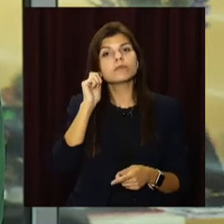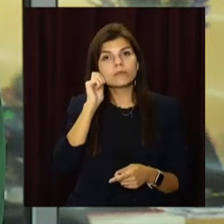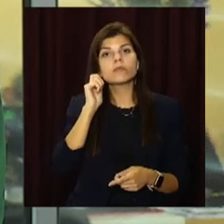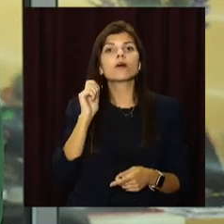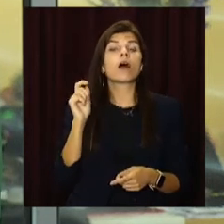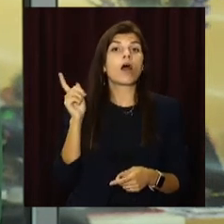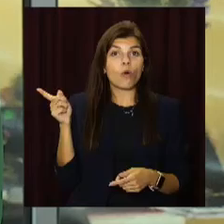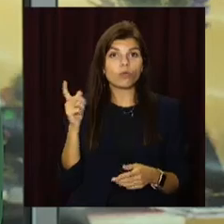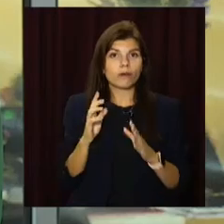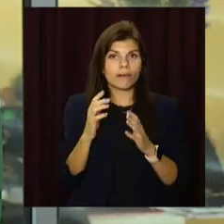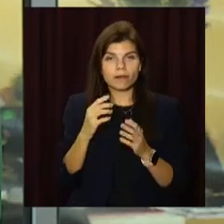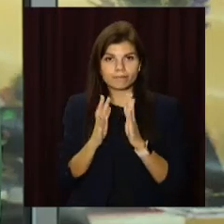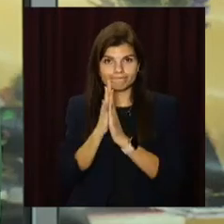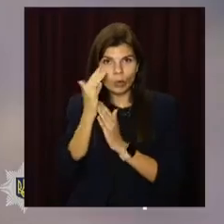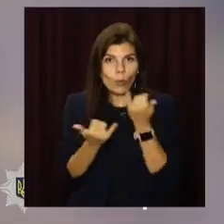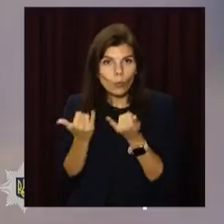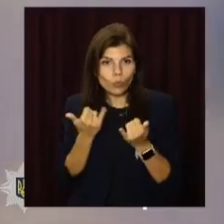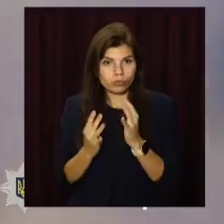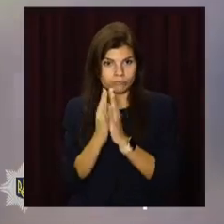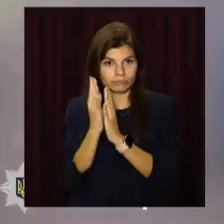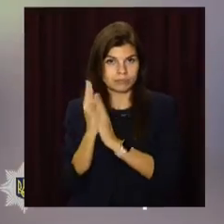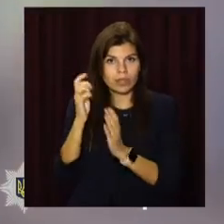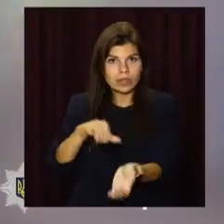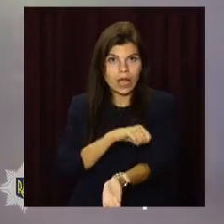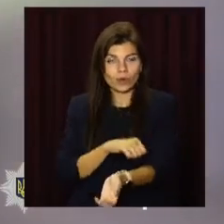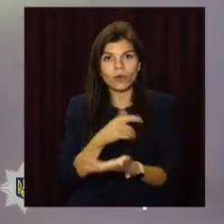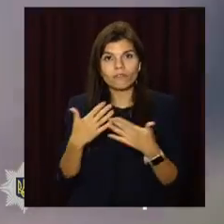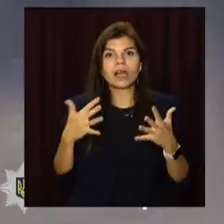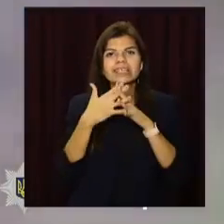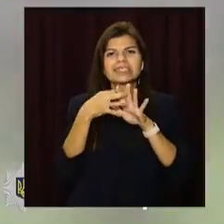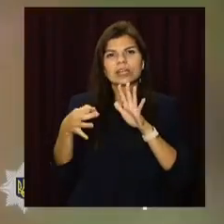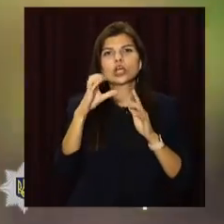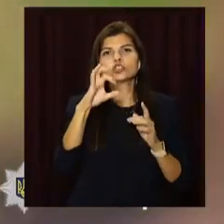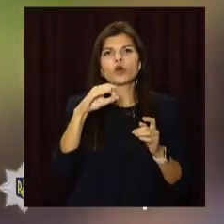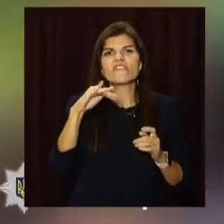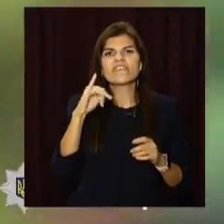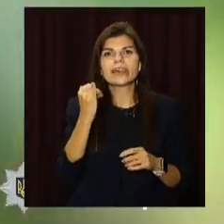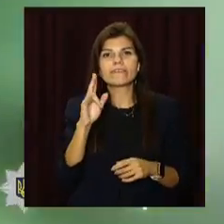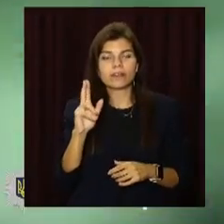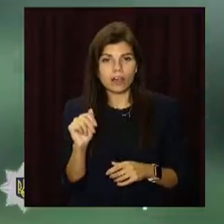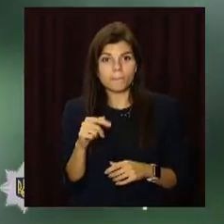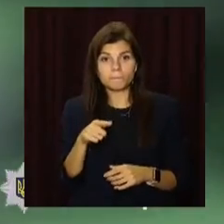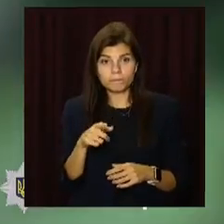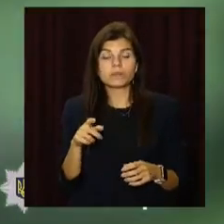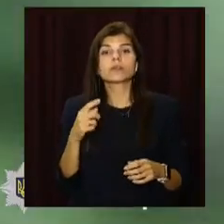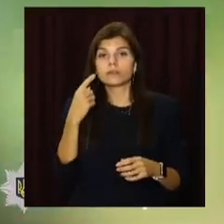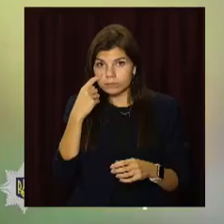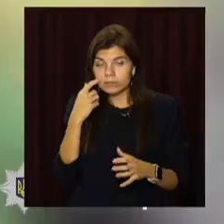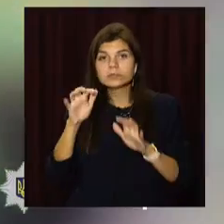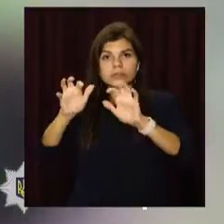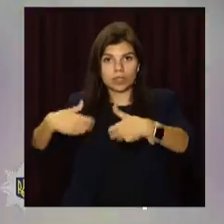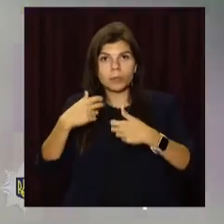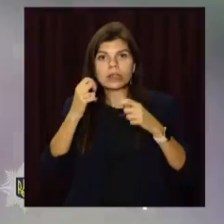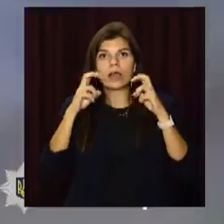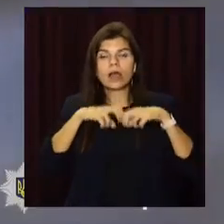вирощував нарковмісні рослини на території власної земельної ділянки у селищі Софіївка. Кущі конопель вилучили і направили на